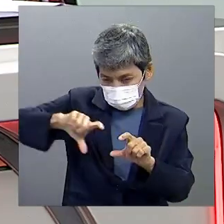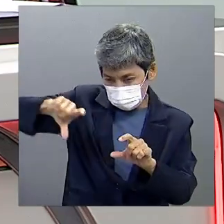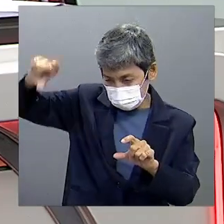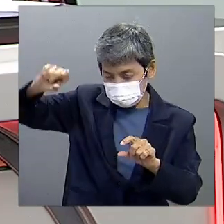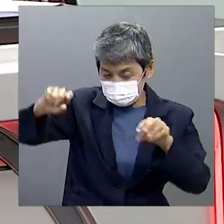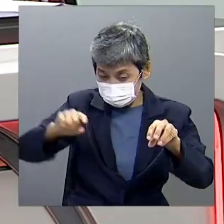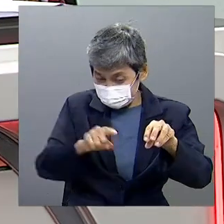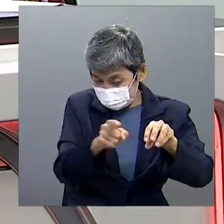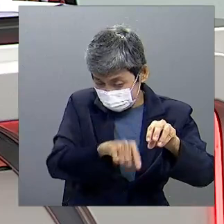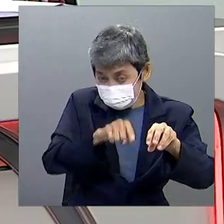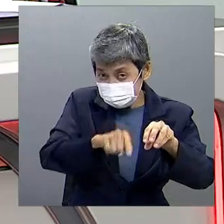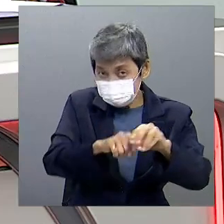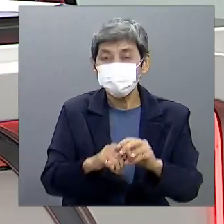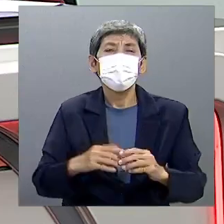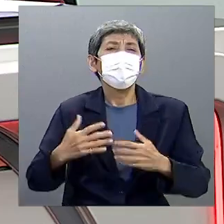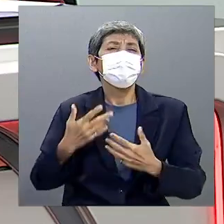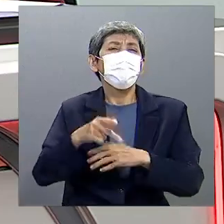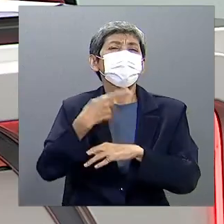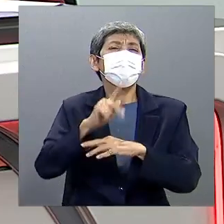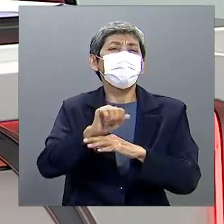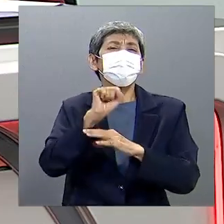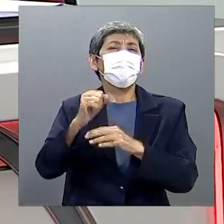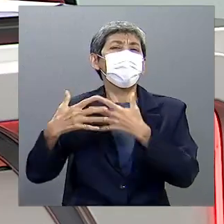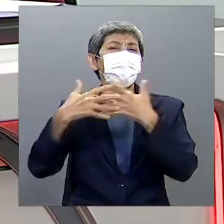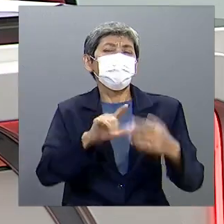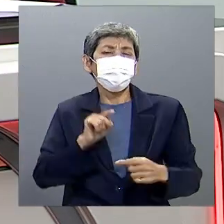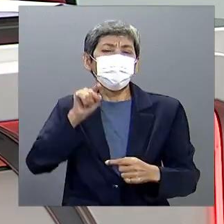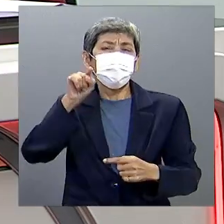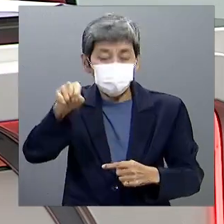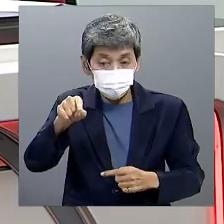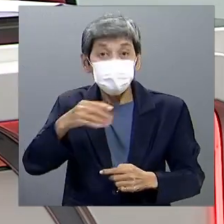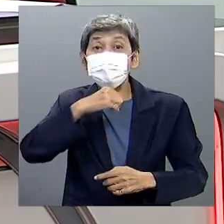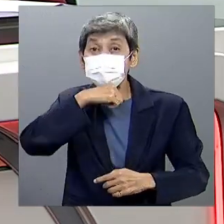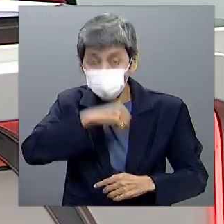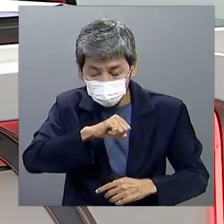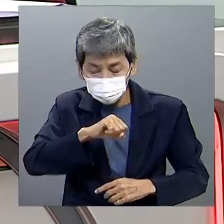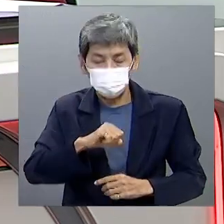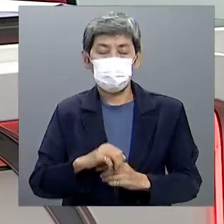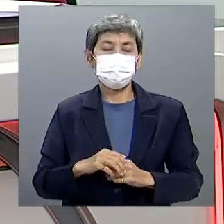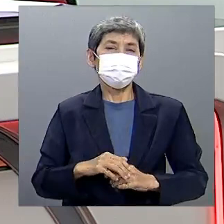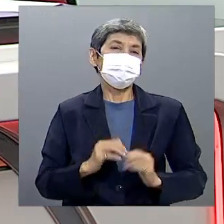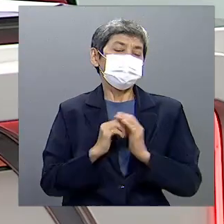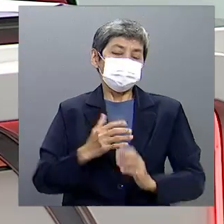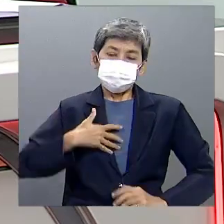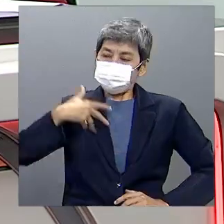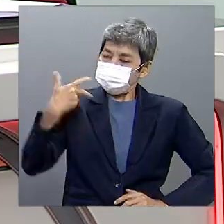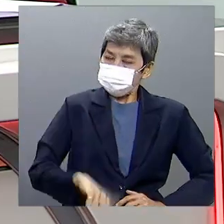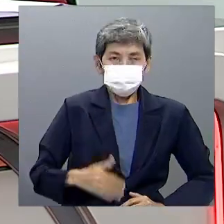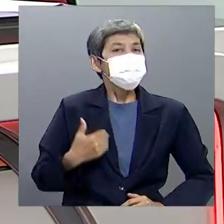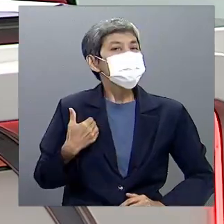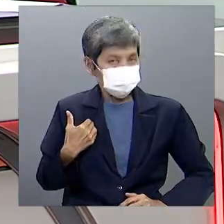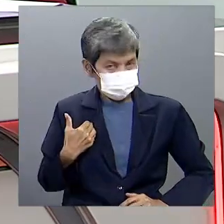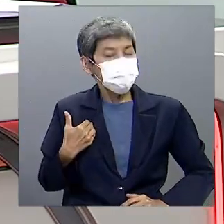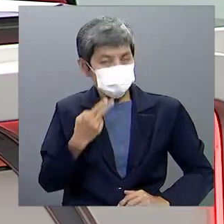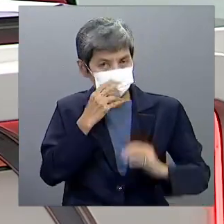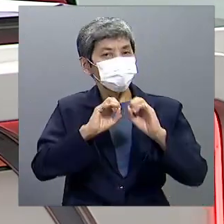ซีเดินทางมาเยือนทันทีที่แตะเท้าถึงไต้หวันนะคะความไม่พอใจของจีนก็ถูกส่งสัญญาณออกมาอย่างชัดเจนมาก